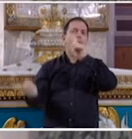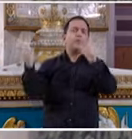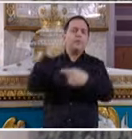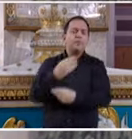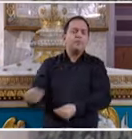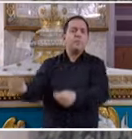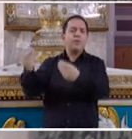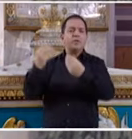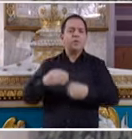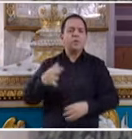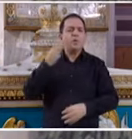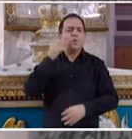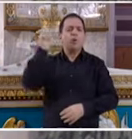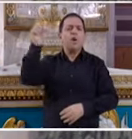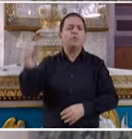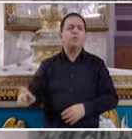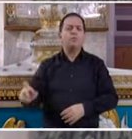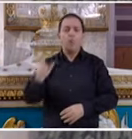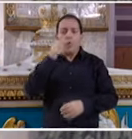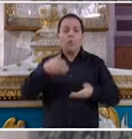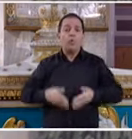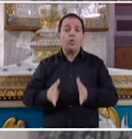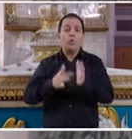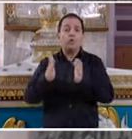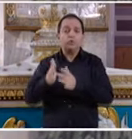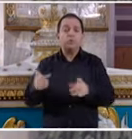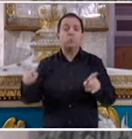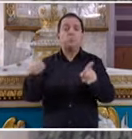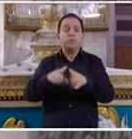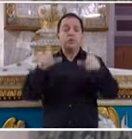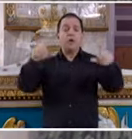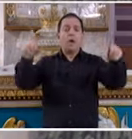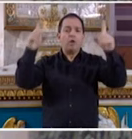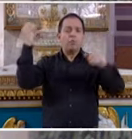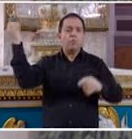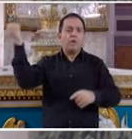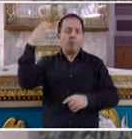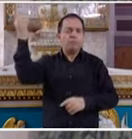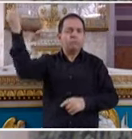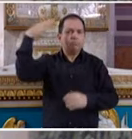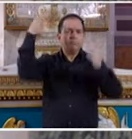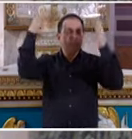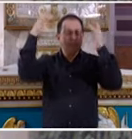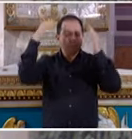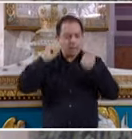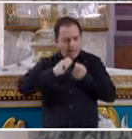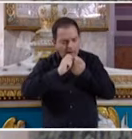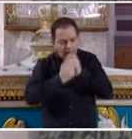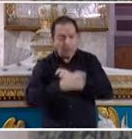μας τον εαυτό Του, τον Υιό Του, και το Πνεύμα το Άγιο Του μας χαρίζει, ώστε τέκνα Θεού